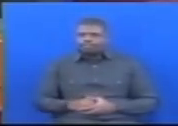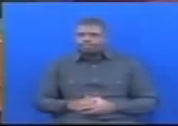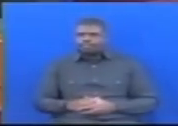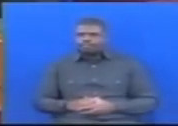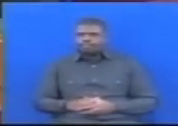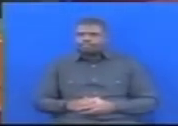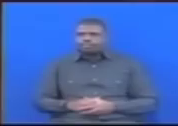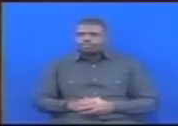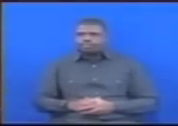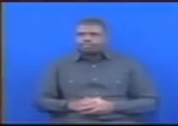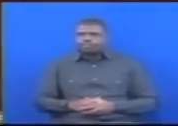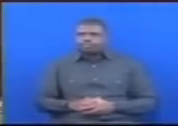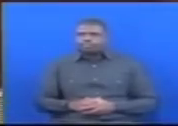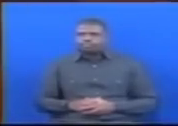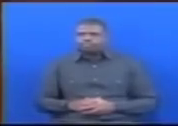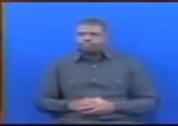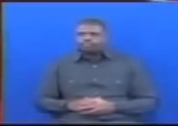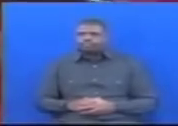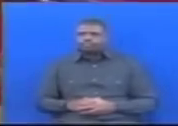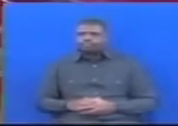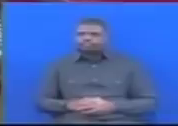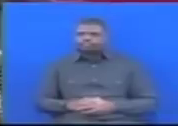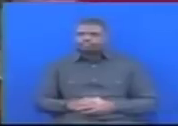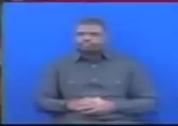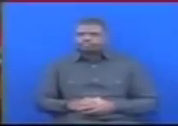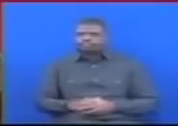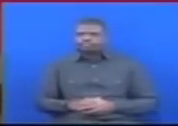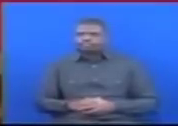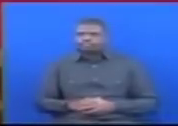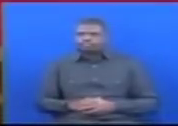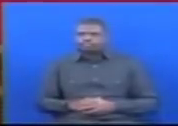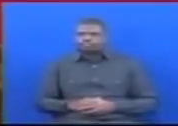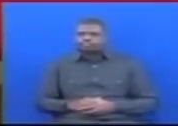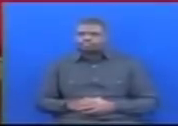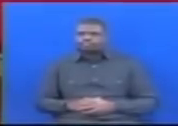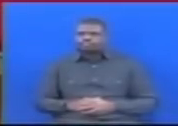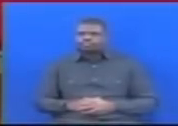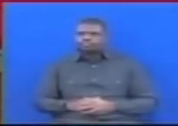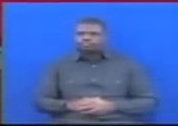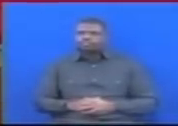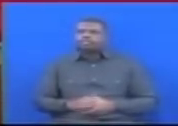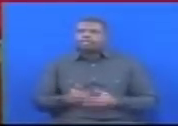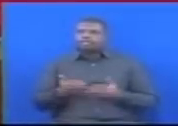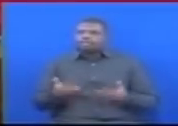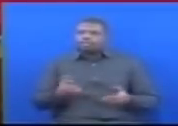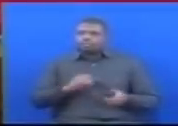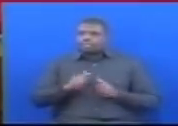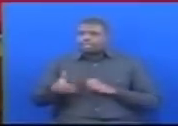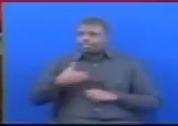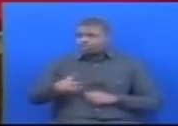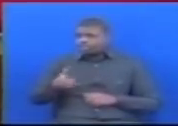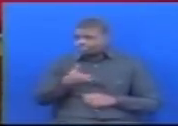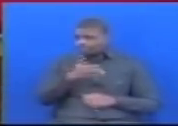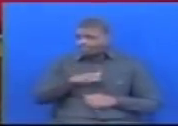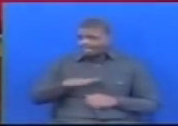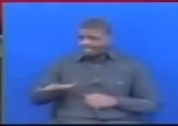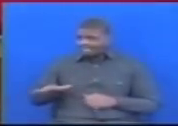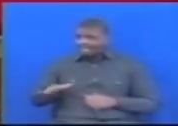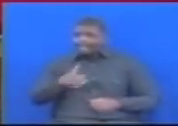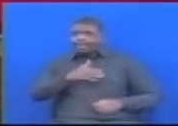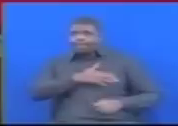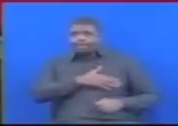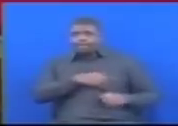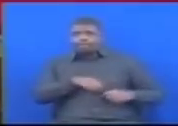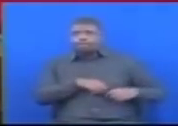la Senator Richard Mganga Ndasa, Mheshimiwa Naibu Waziri, tafadhali. Mheshimiwa Spika, kwa niaba ya Waziri wa Maji nipende